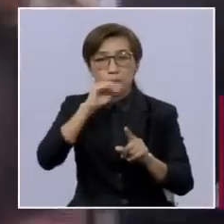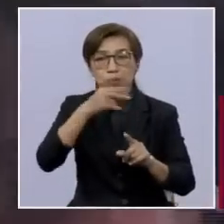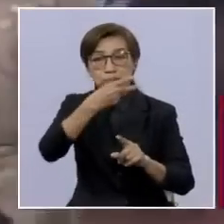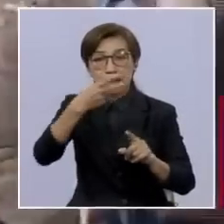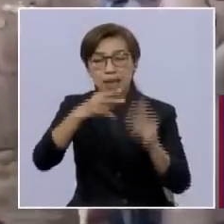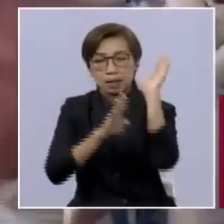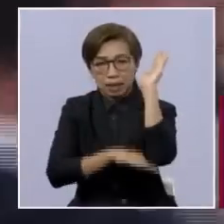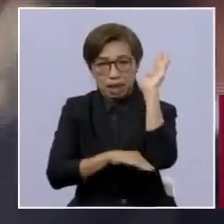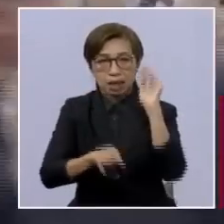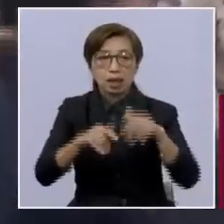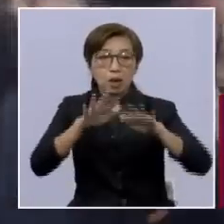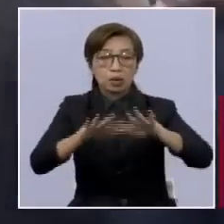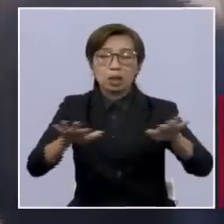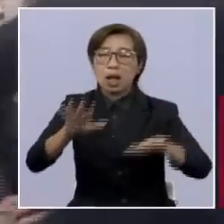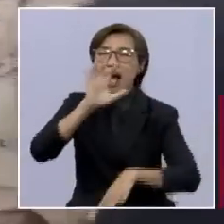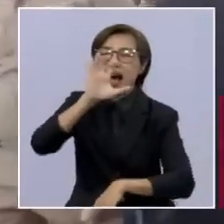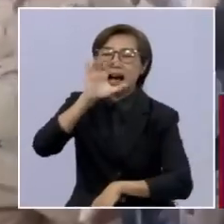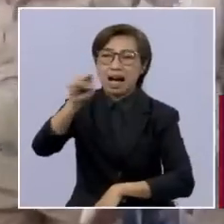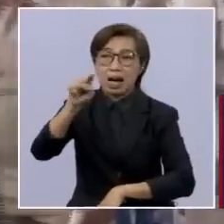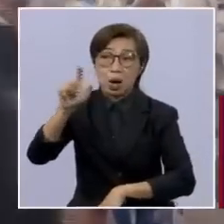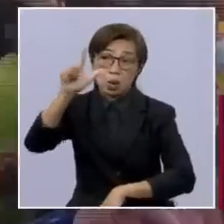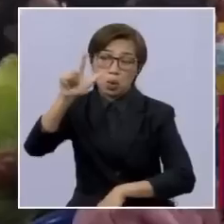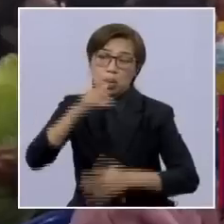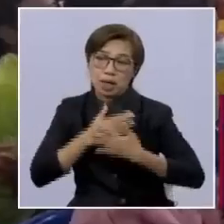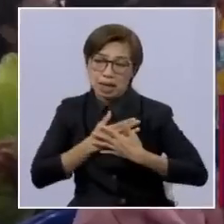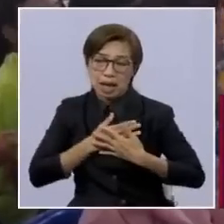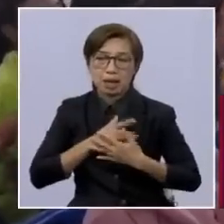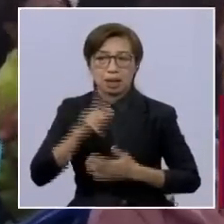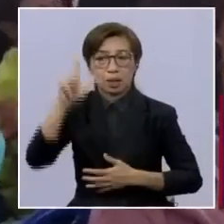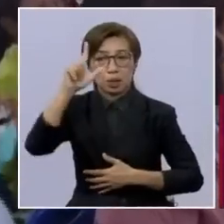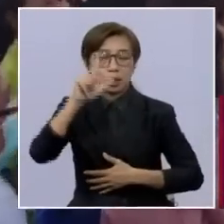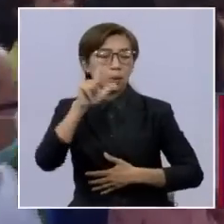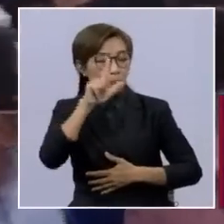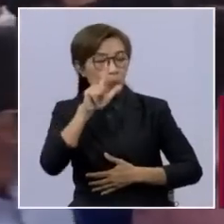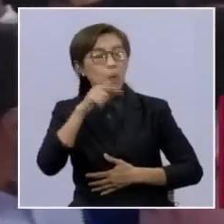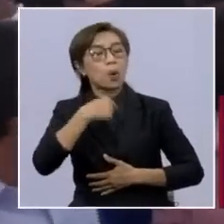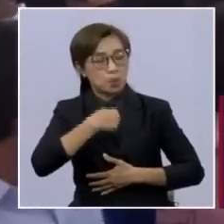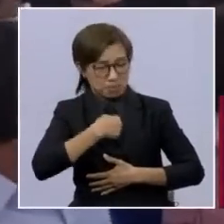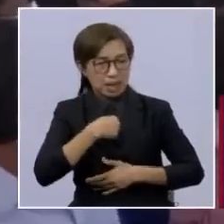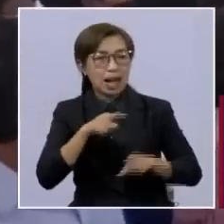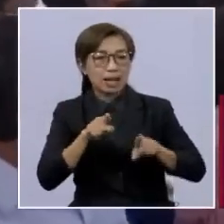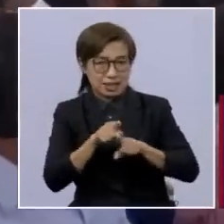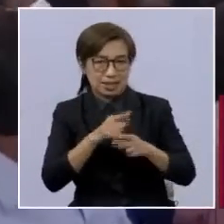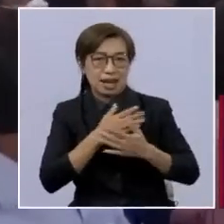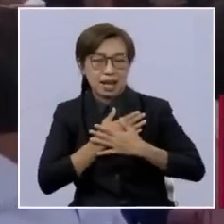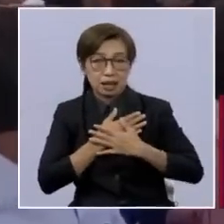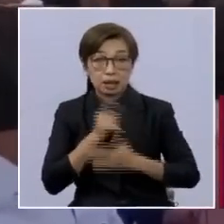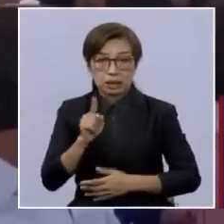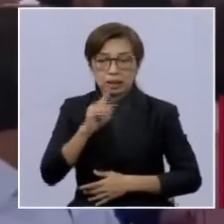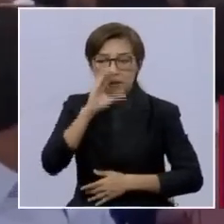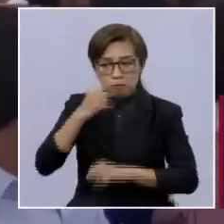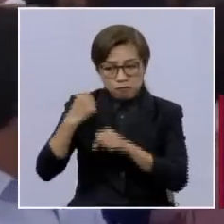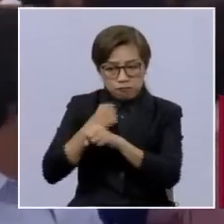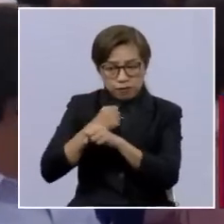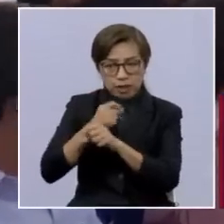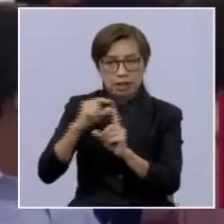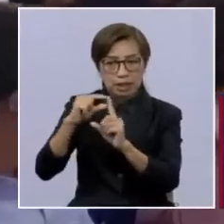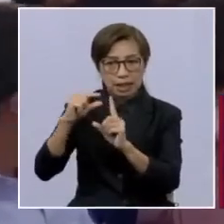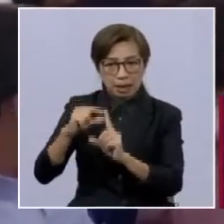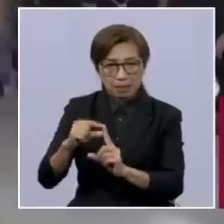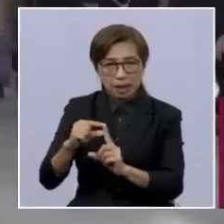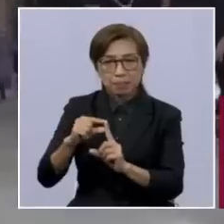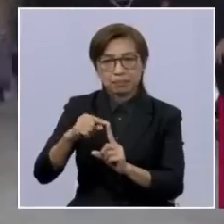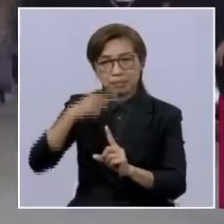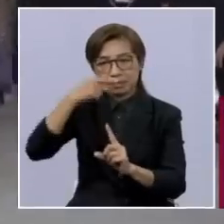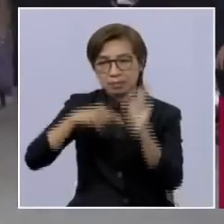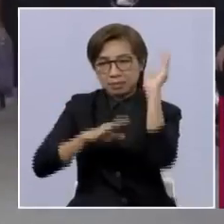อกเหมือนกันรักลุงตู่บิ๊กตู่ก็บอกลุงก็รักเหมือนกันเนี่ยนะฮะบิ๊กตู่บอกช่วงนึงครับว่าเตรียมภาษาใต้มาหลายคำแต่ว่าลืมไปหมด